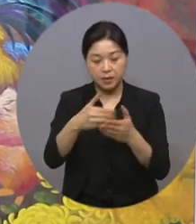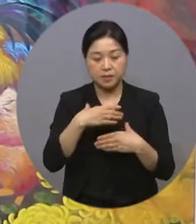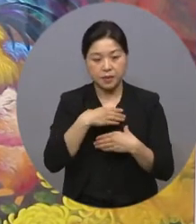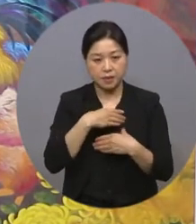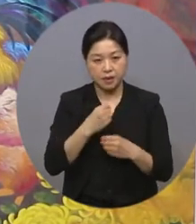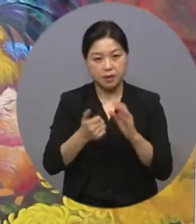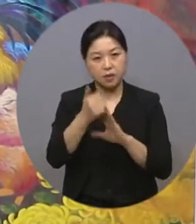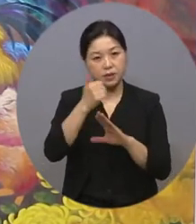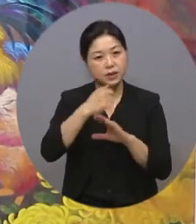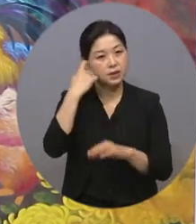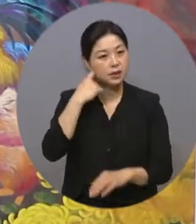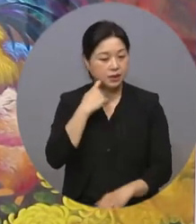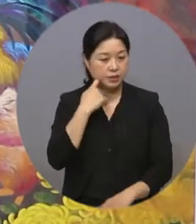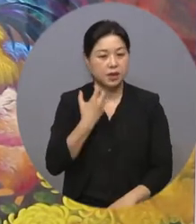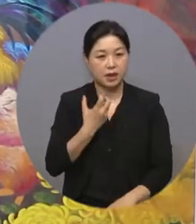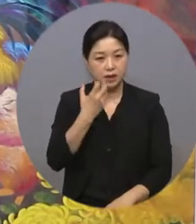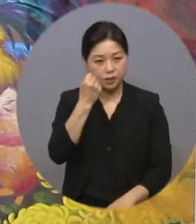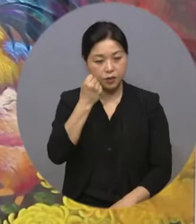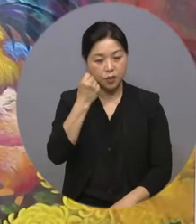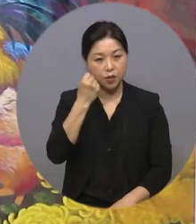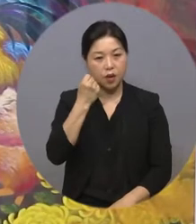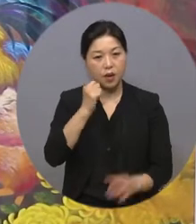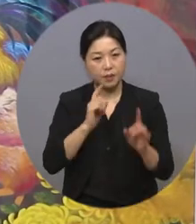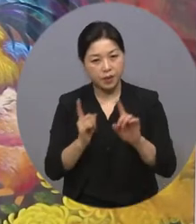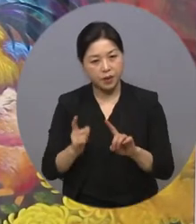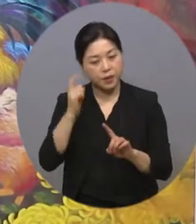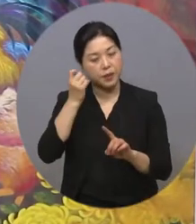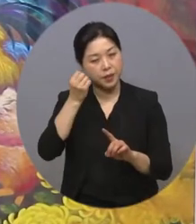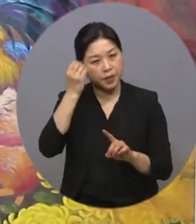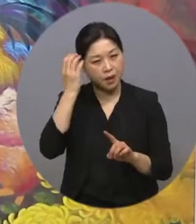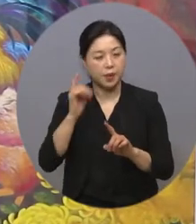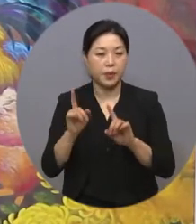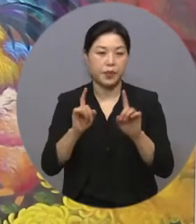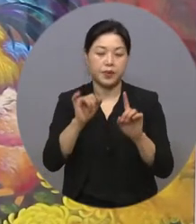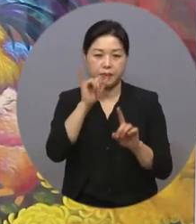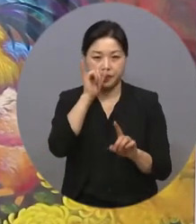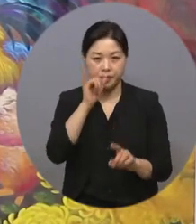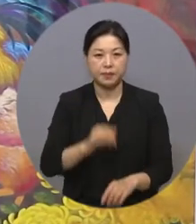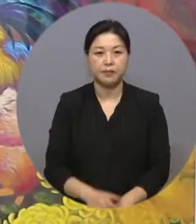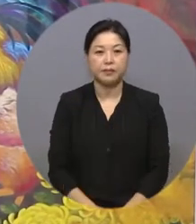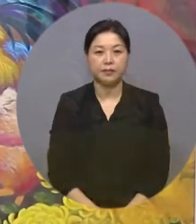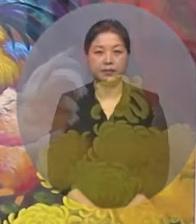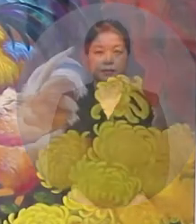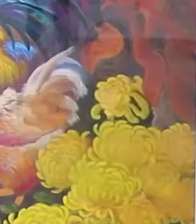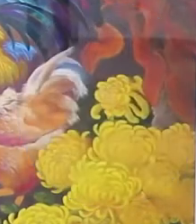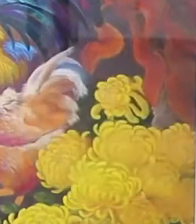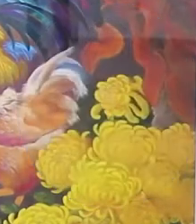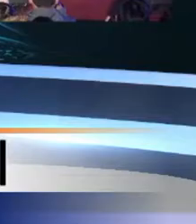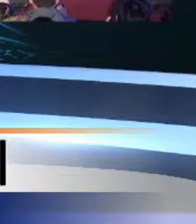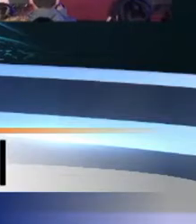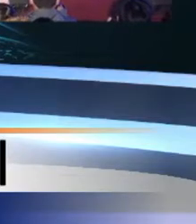성취감으로 일상의 피로를 잊게 해주고 있습니다. 복지TV 뉴스 이소영입니다.